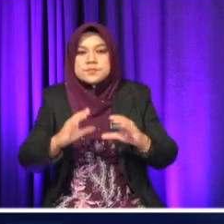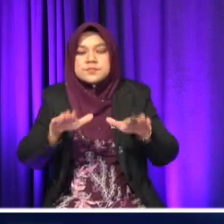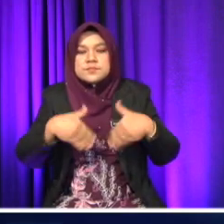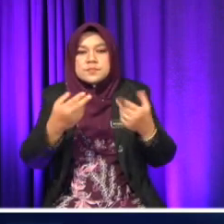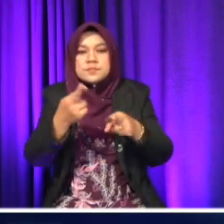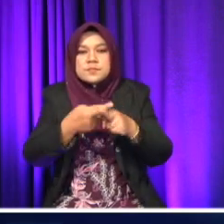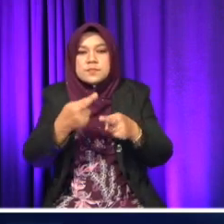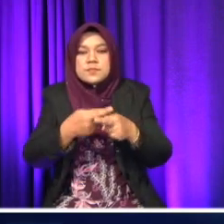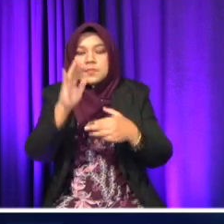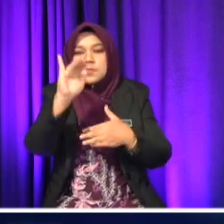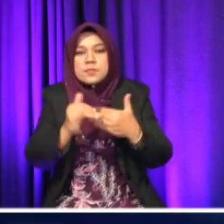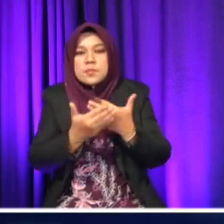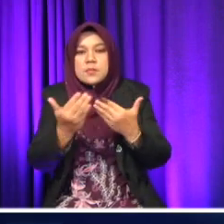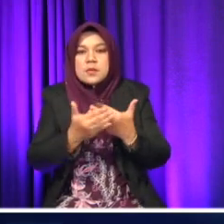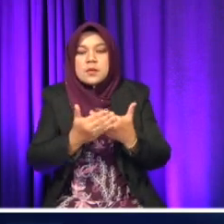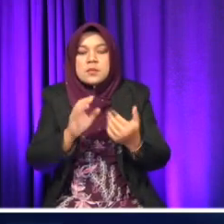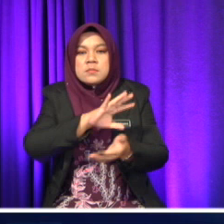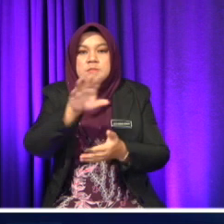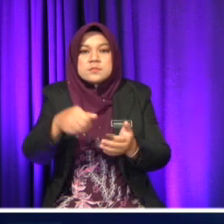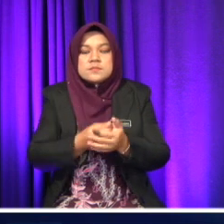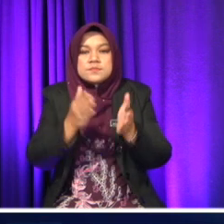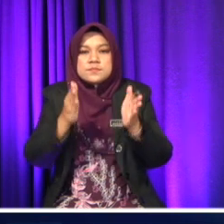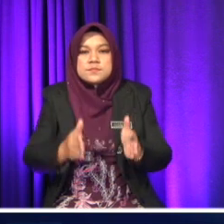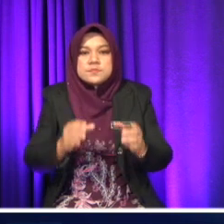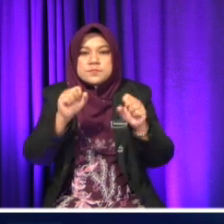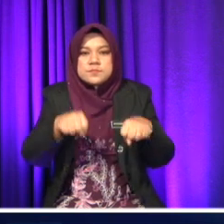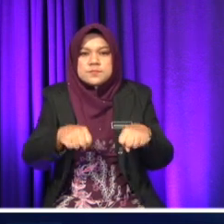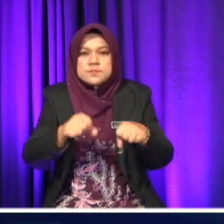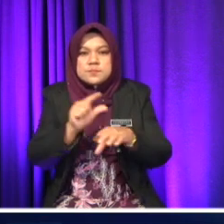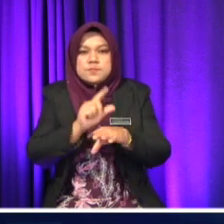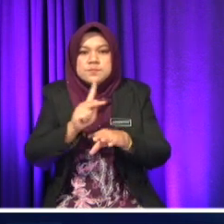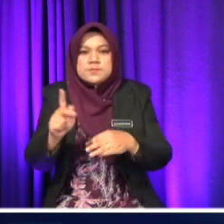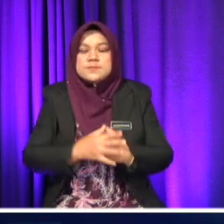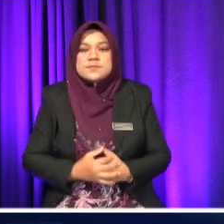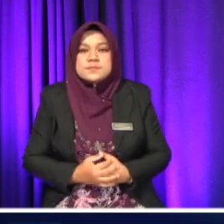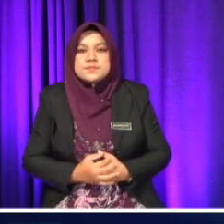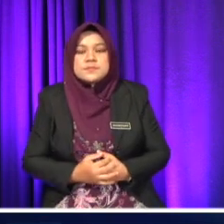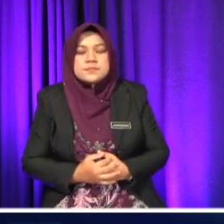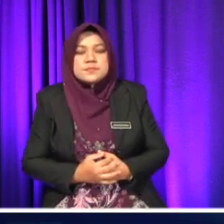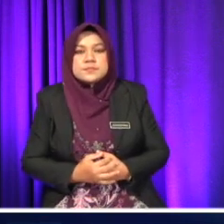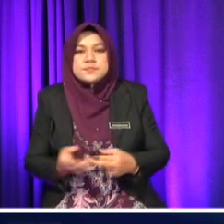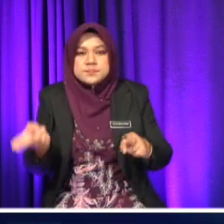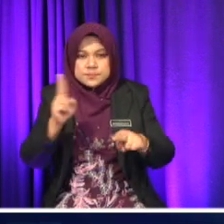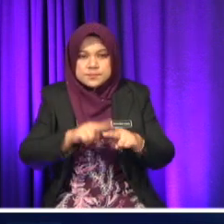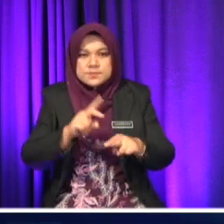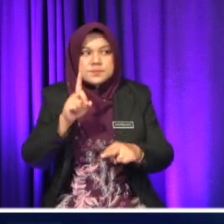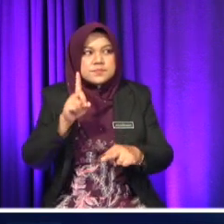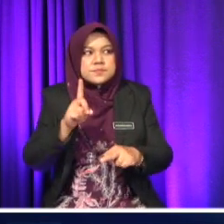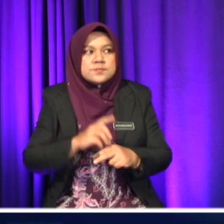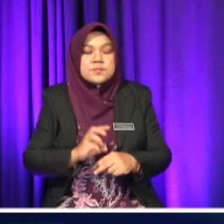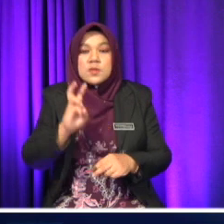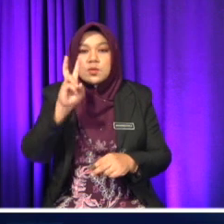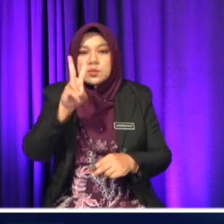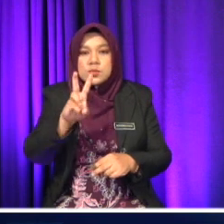yang mudah semua orang boleh melakukannya sehingga bagi family di sini 2 W tambah satu ini